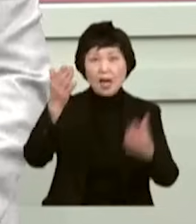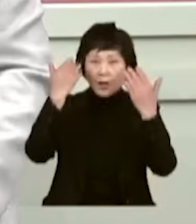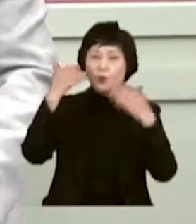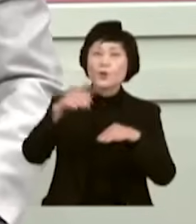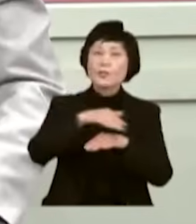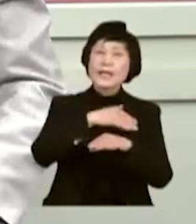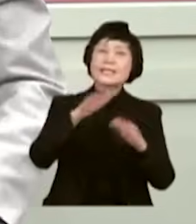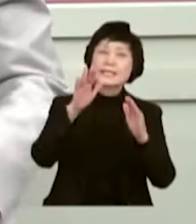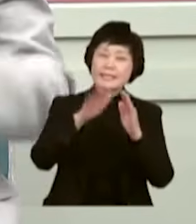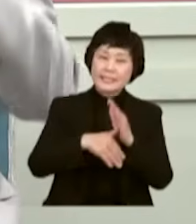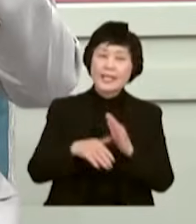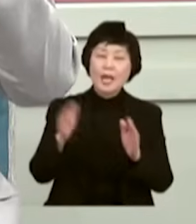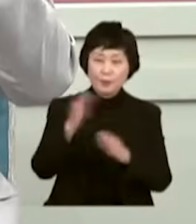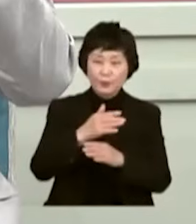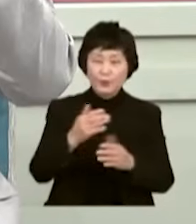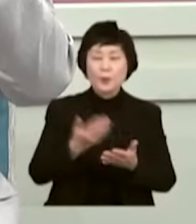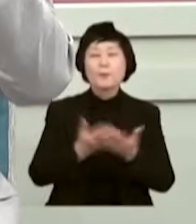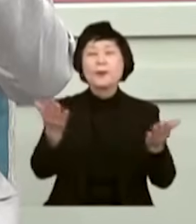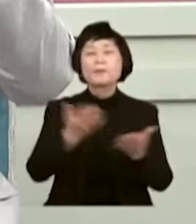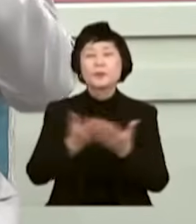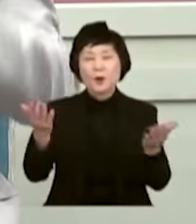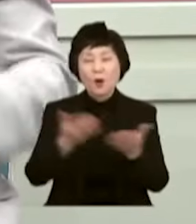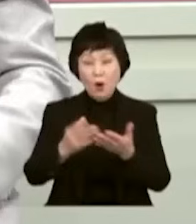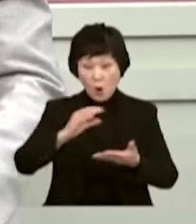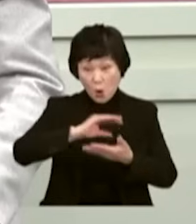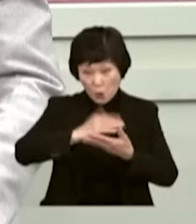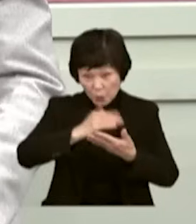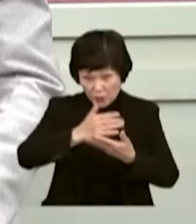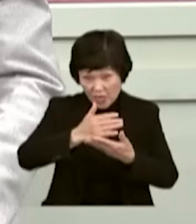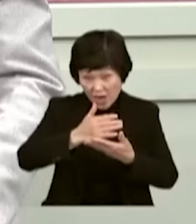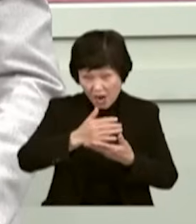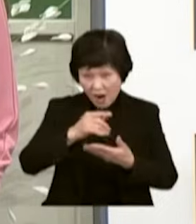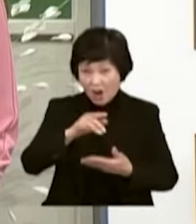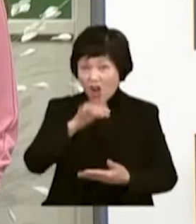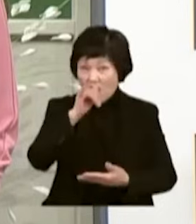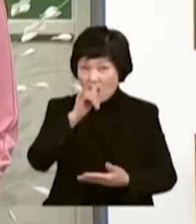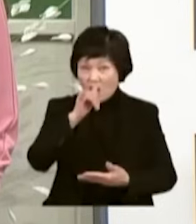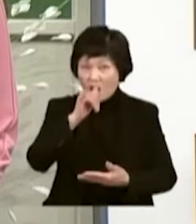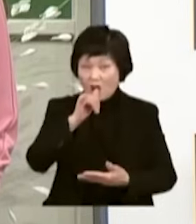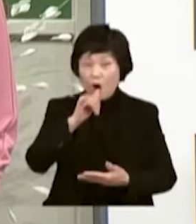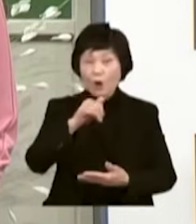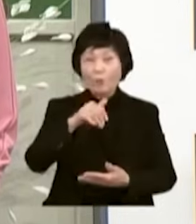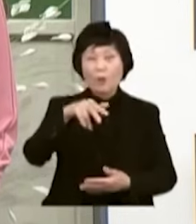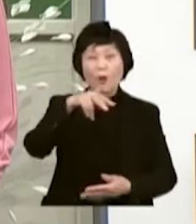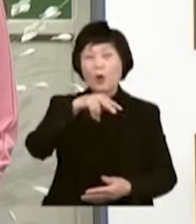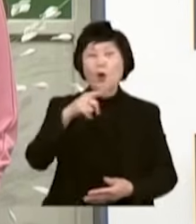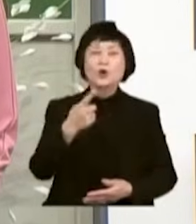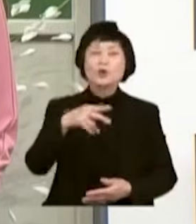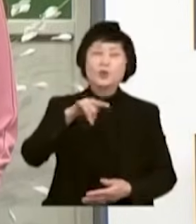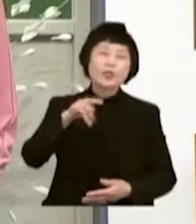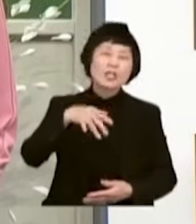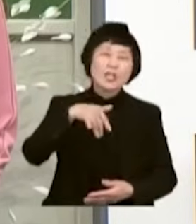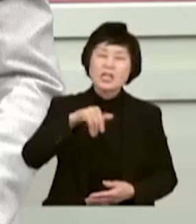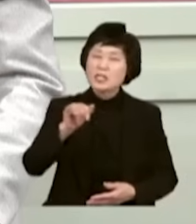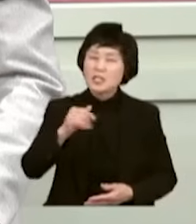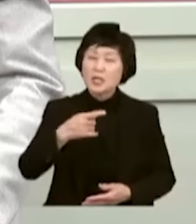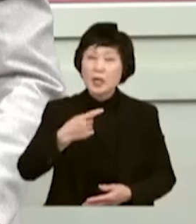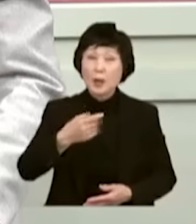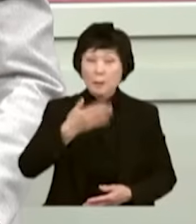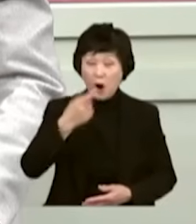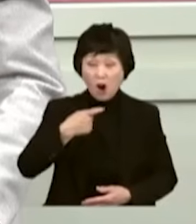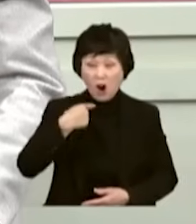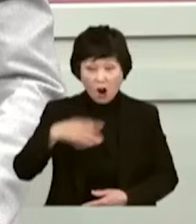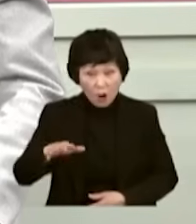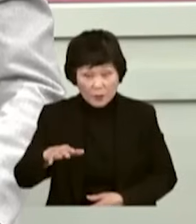베풀었어요. 그러니까 뭐. 도시락 바창 같은 것도 뭐 소세지는 한 번도 못 먹어봤거든요. 뭐 장조림 그러니까 조용구 씨네가 어려웠다. 예. 그럼